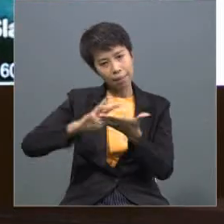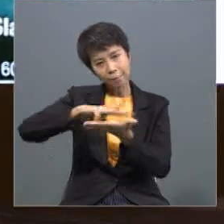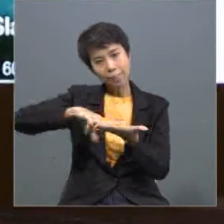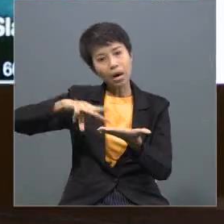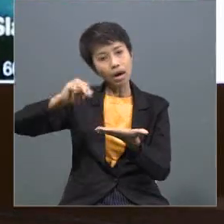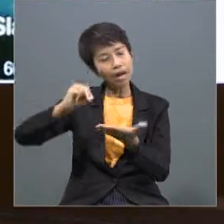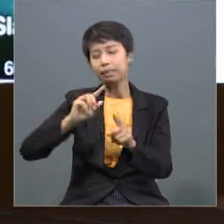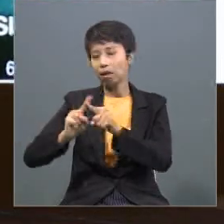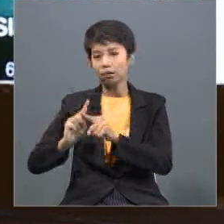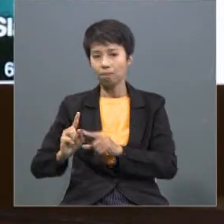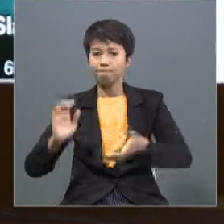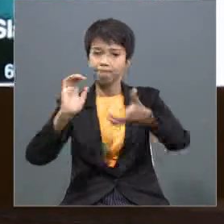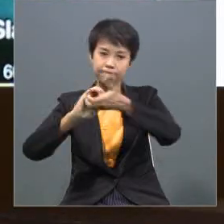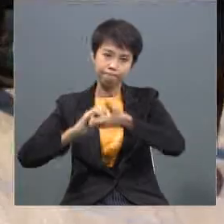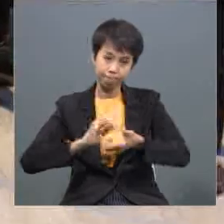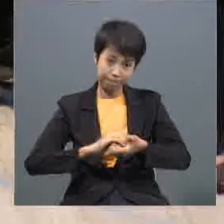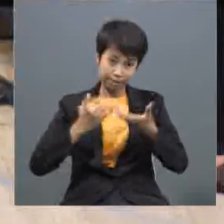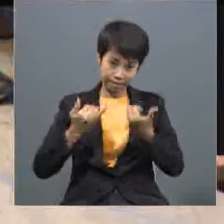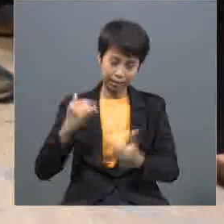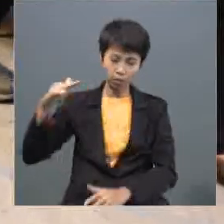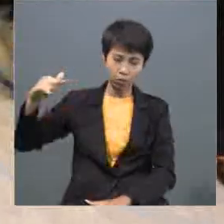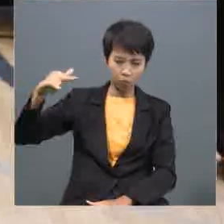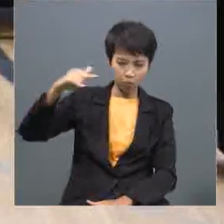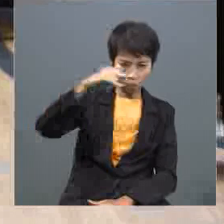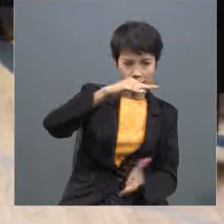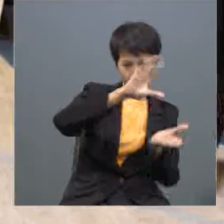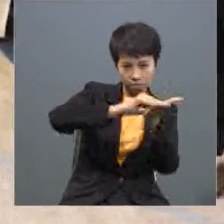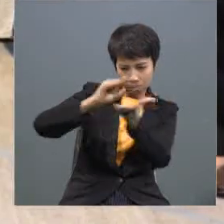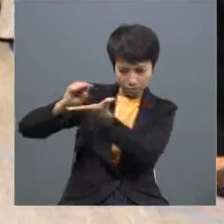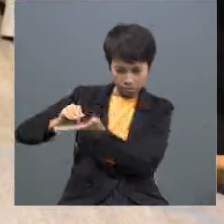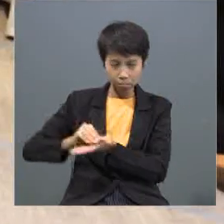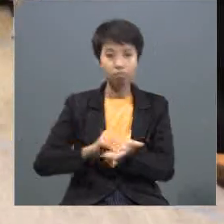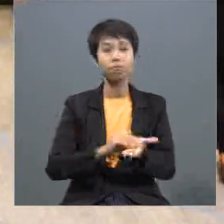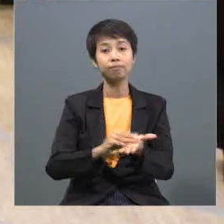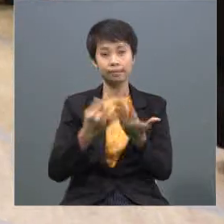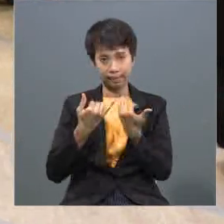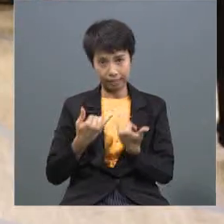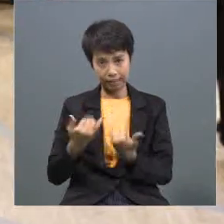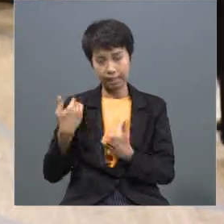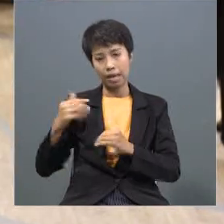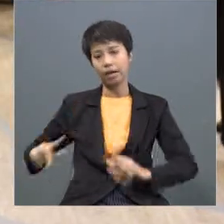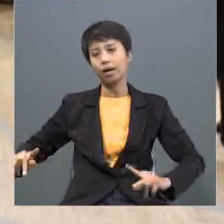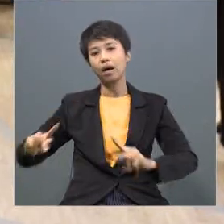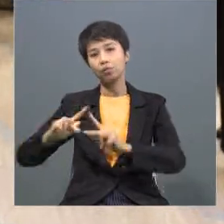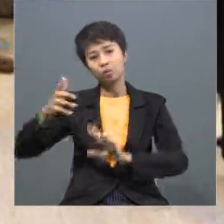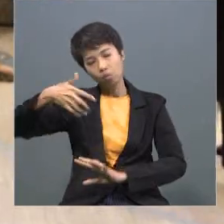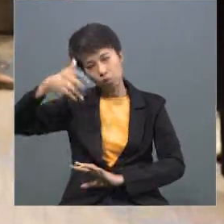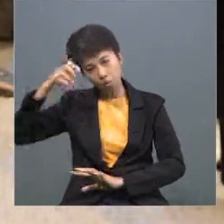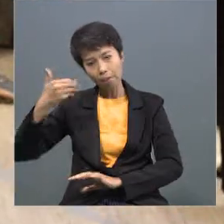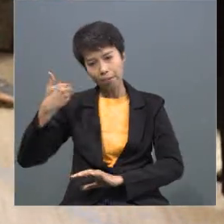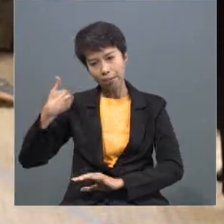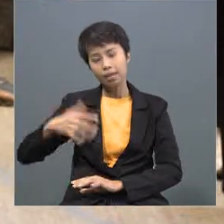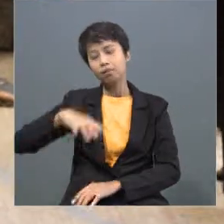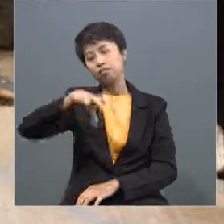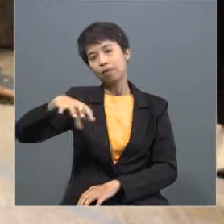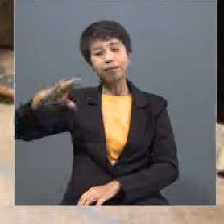คุณทหารลาดกระบังในการบินเพื่อเก็บข้อมูลอากาศก็ได้รับการสนับสนุนการดำเนินการจากกระทรวงกลาโหมและหน่วยงานทางทหาร